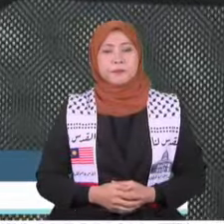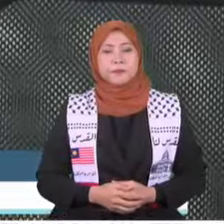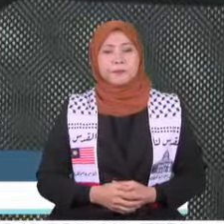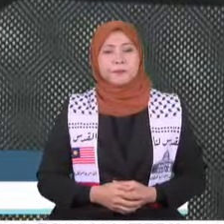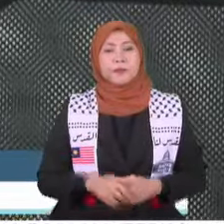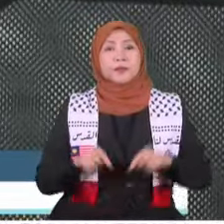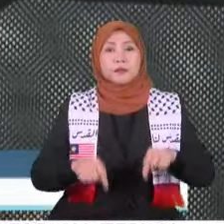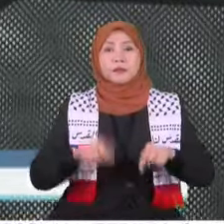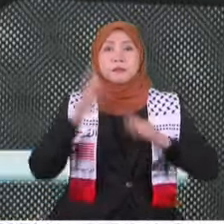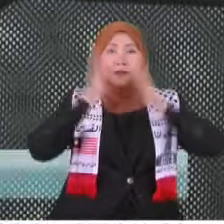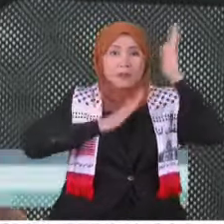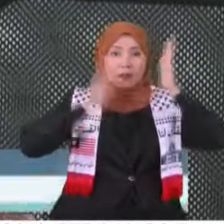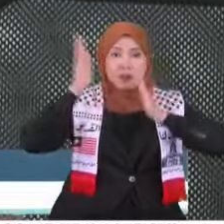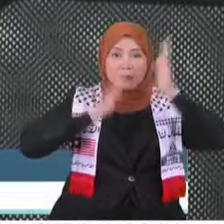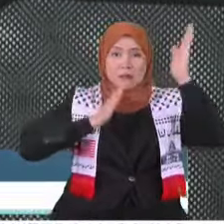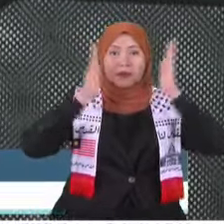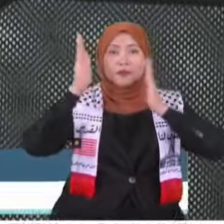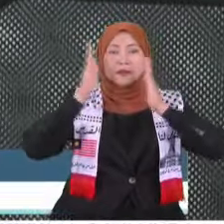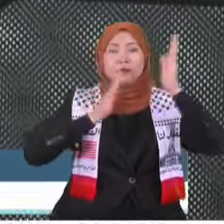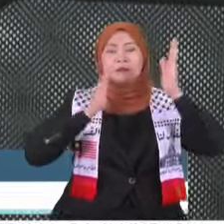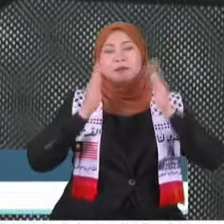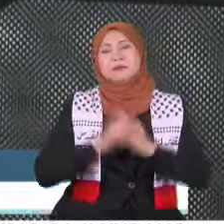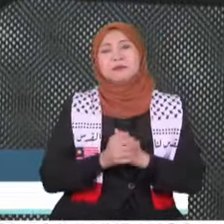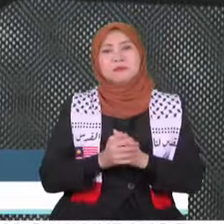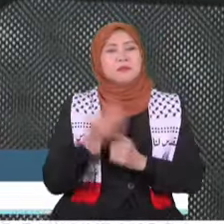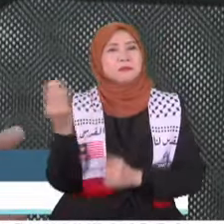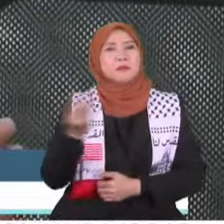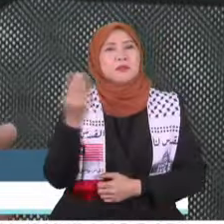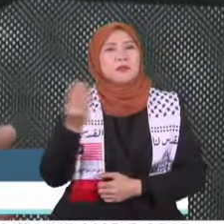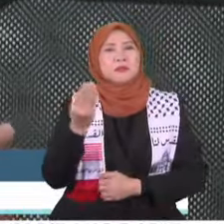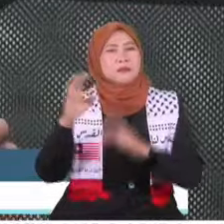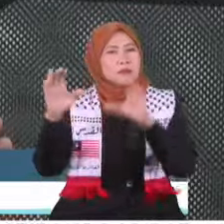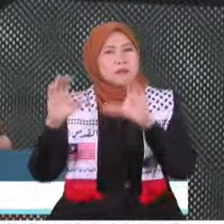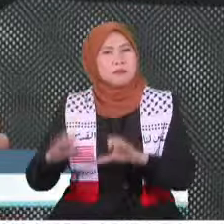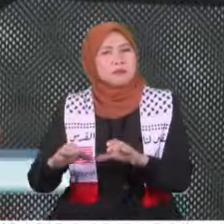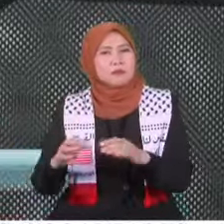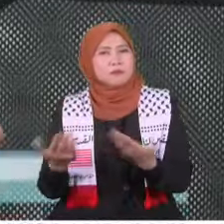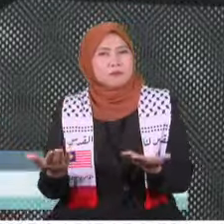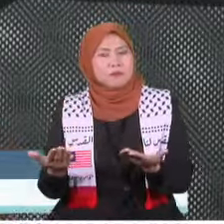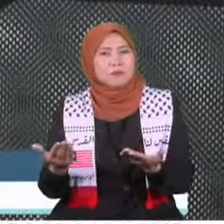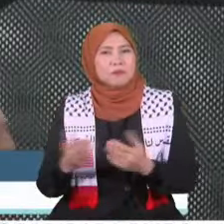Di Malaysia, antara common ataupun yang biasa method